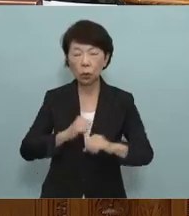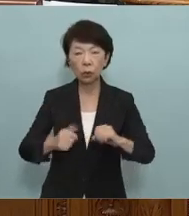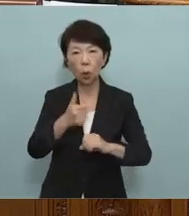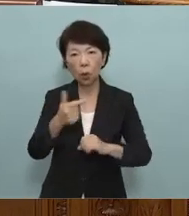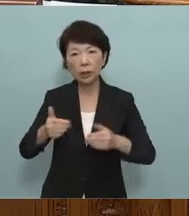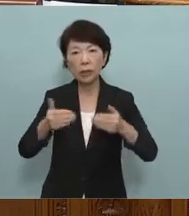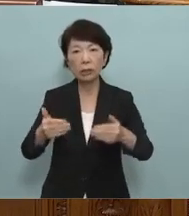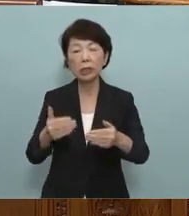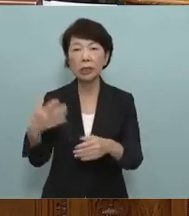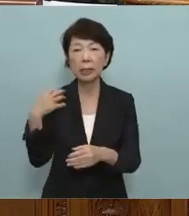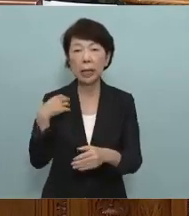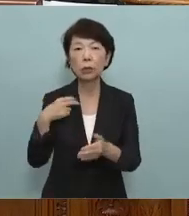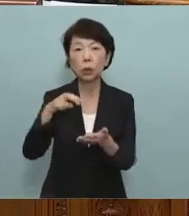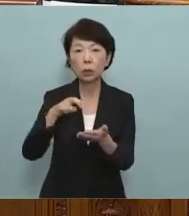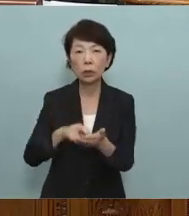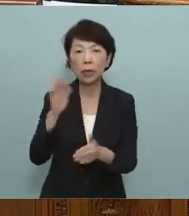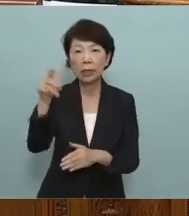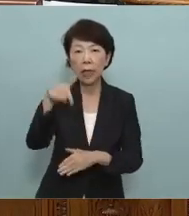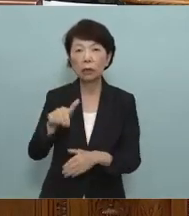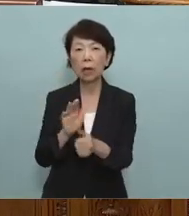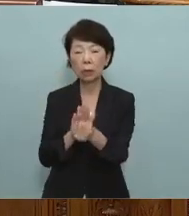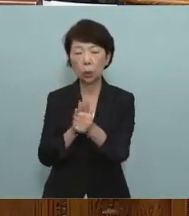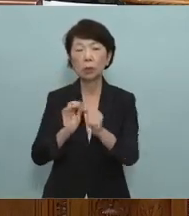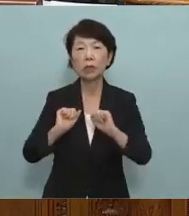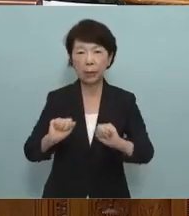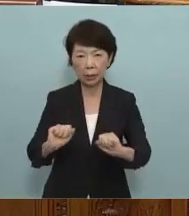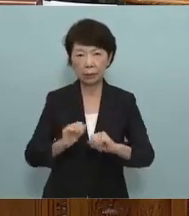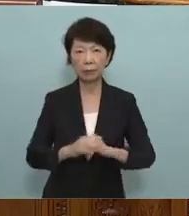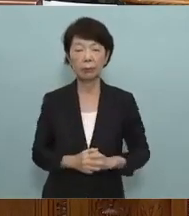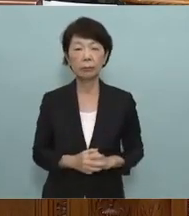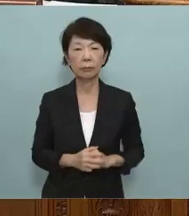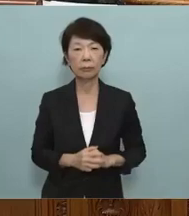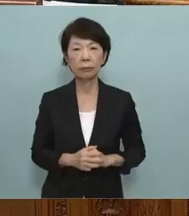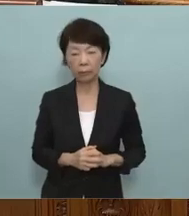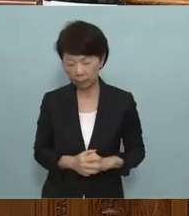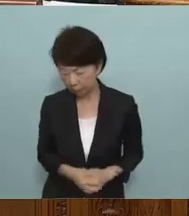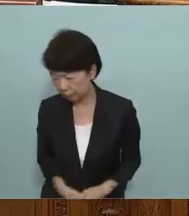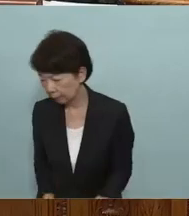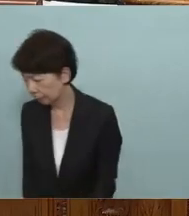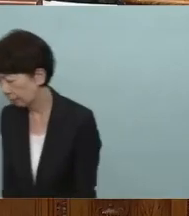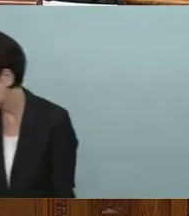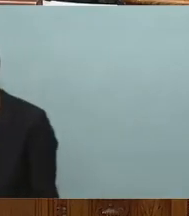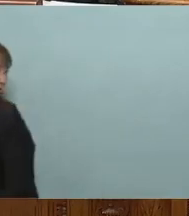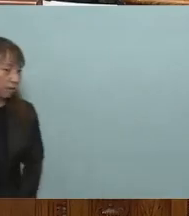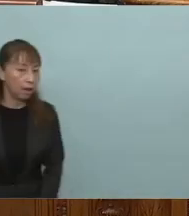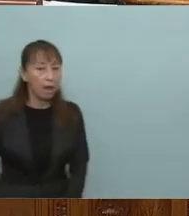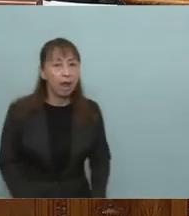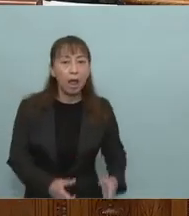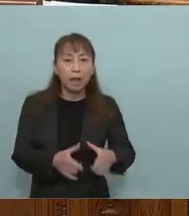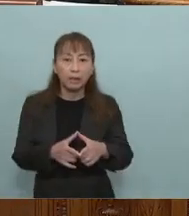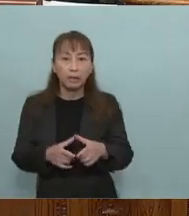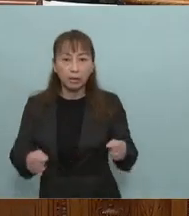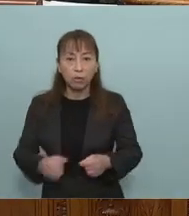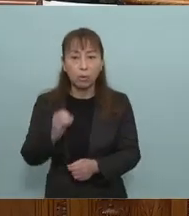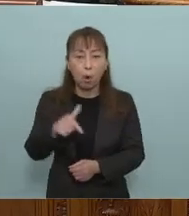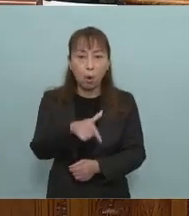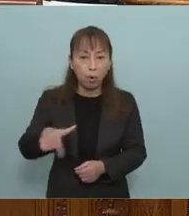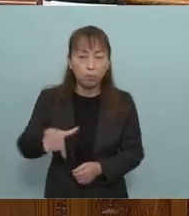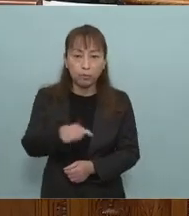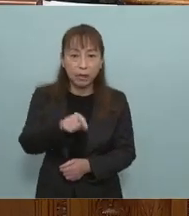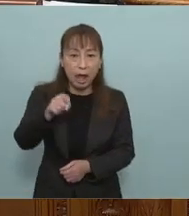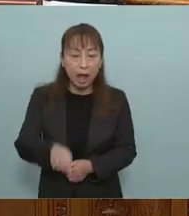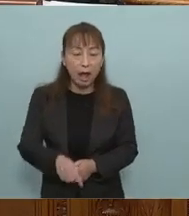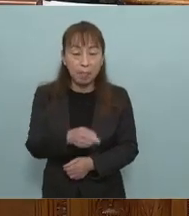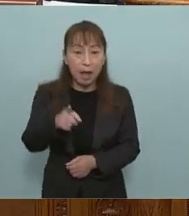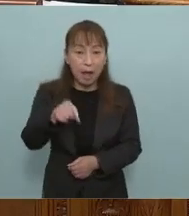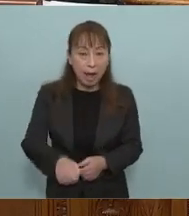役として政府を後押ししてまいります。日本のオブザーバー参加と国際会議などを通した